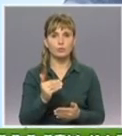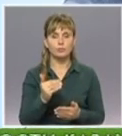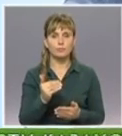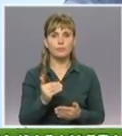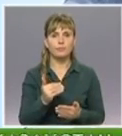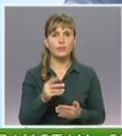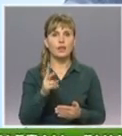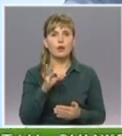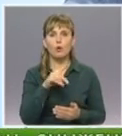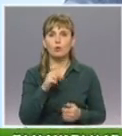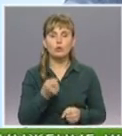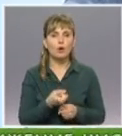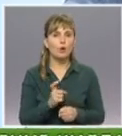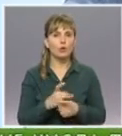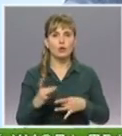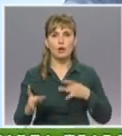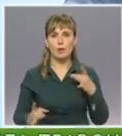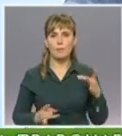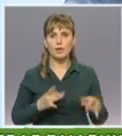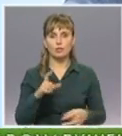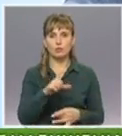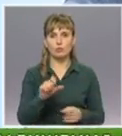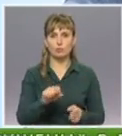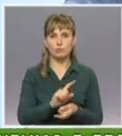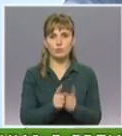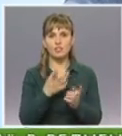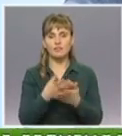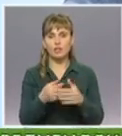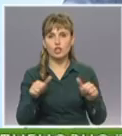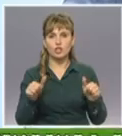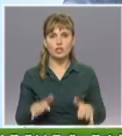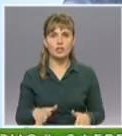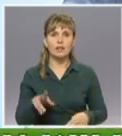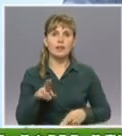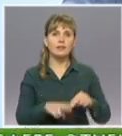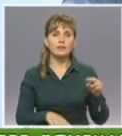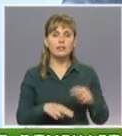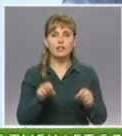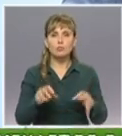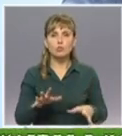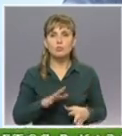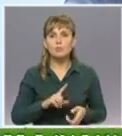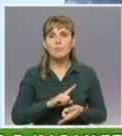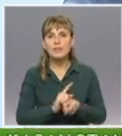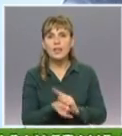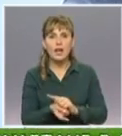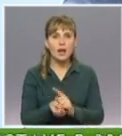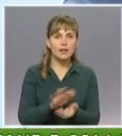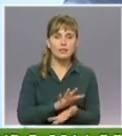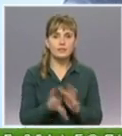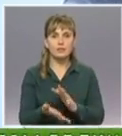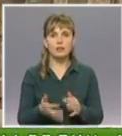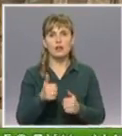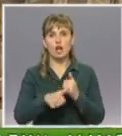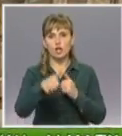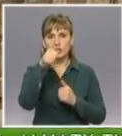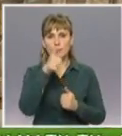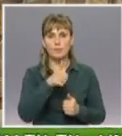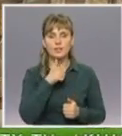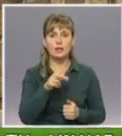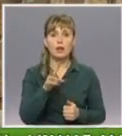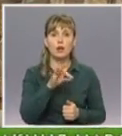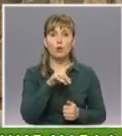капризная, и люди могут менять свои решения. Настроение может меняться каждый месяц.